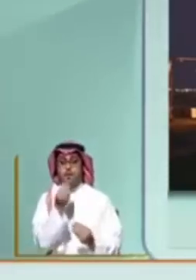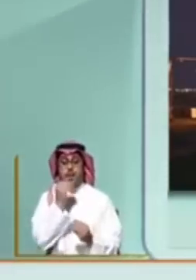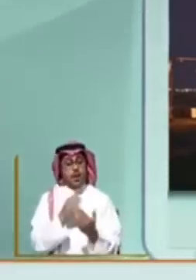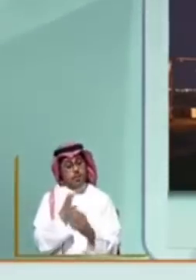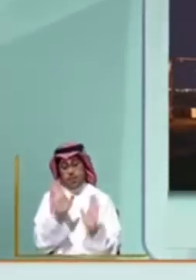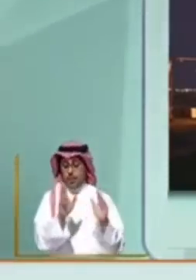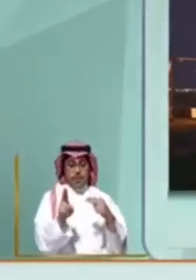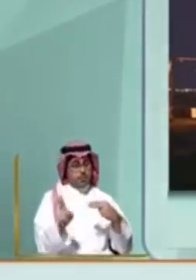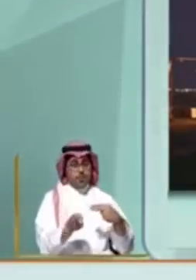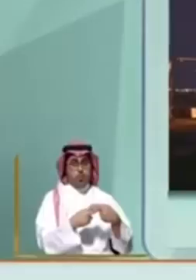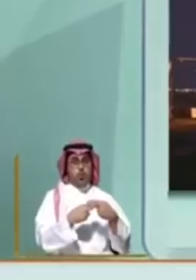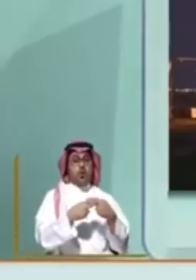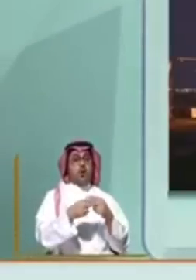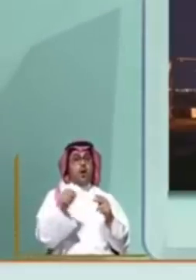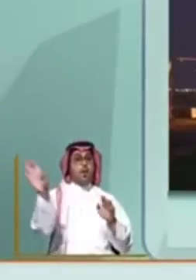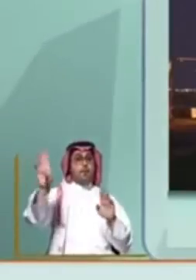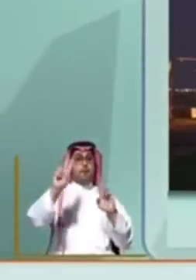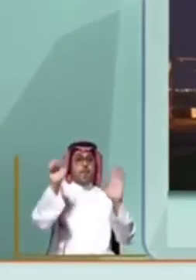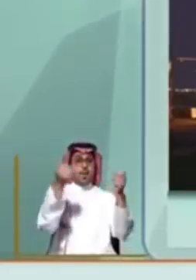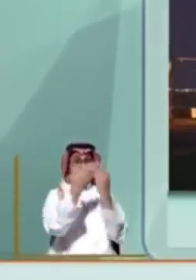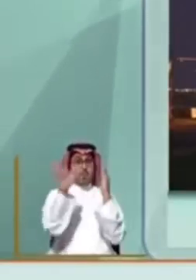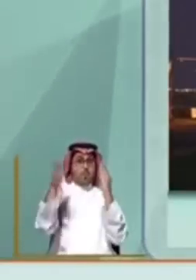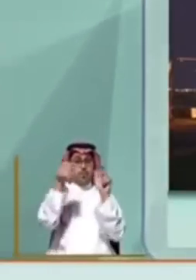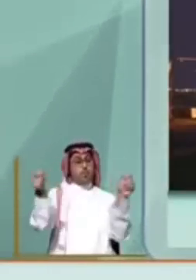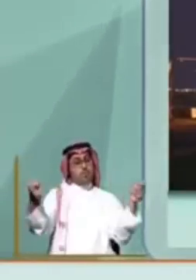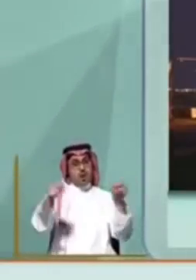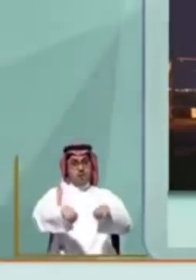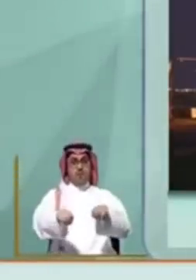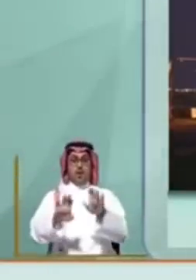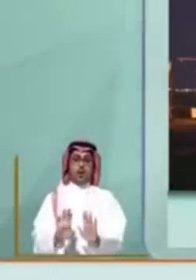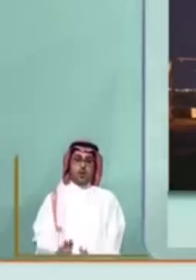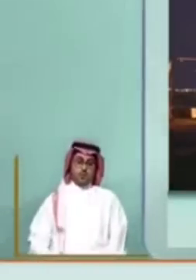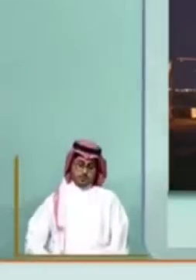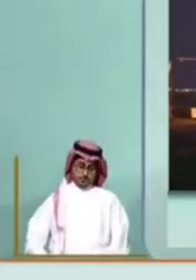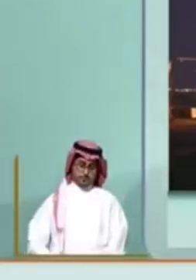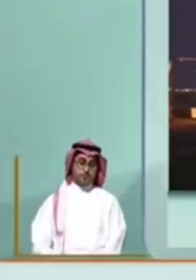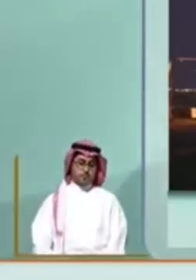والبلدية وتكثيف الحملات التوعوية لخدمة المواطن والمقيم.